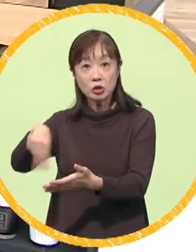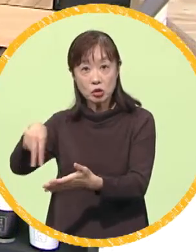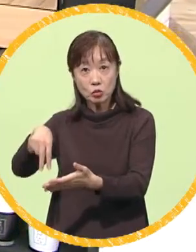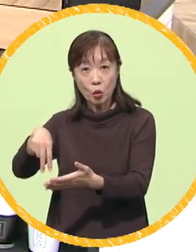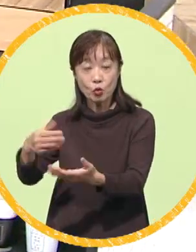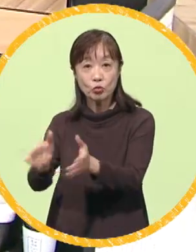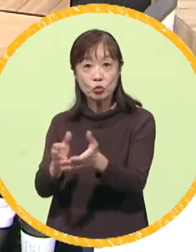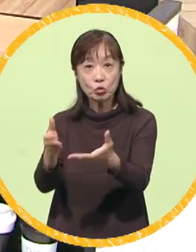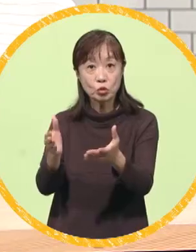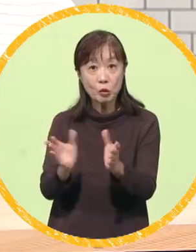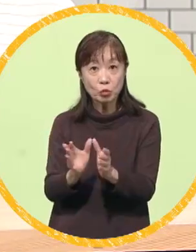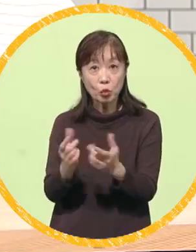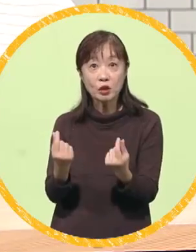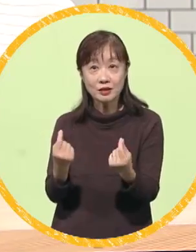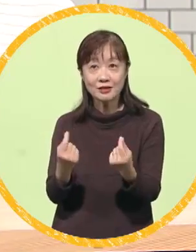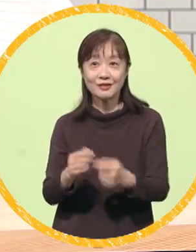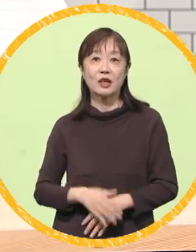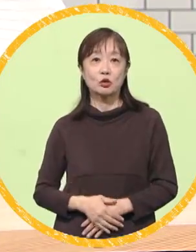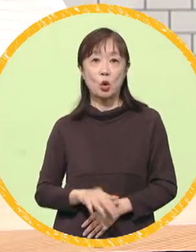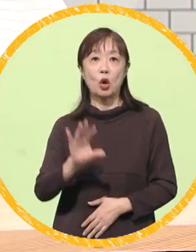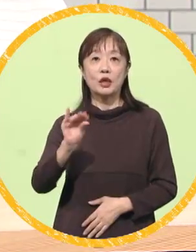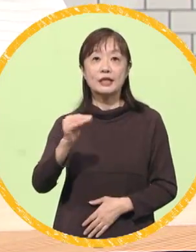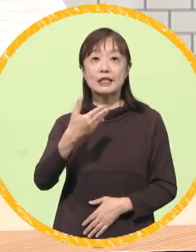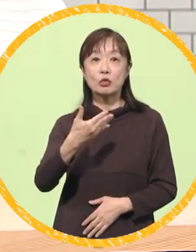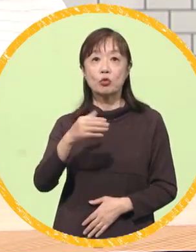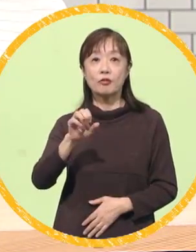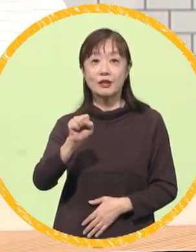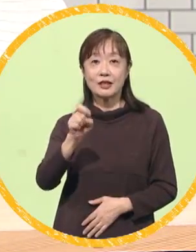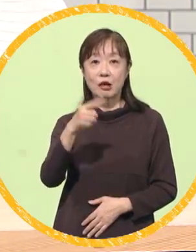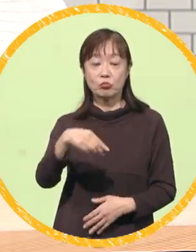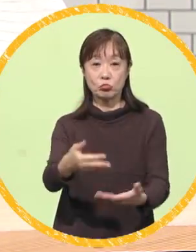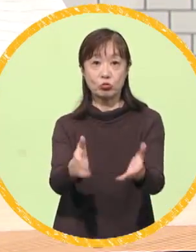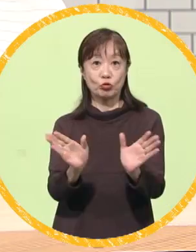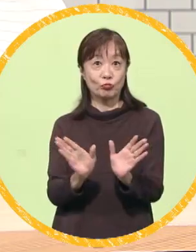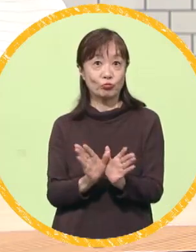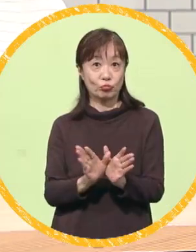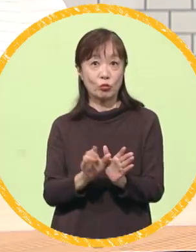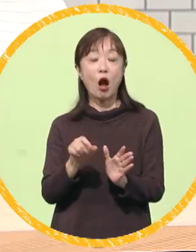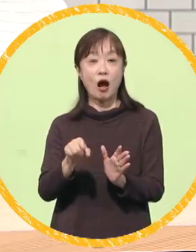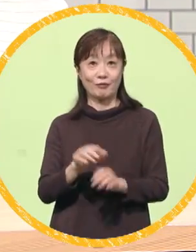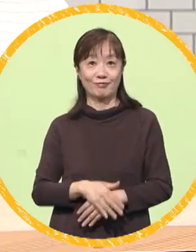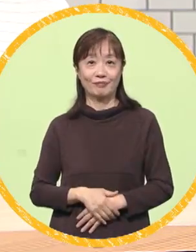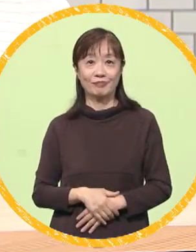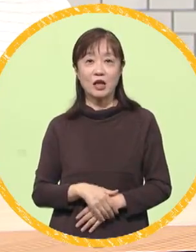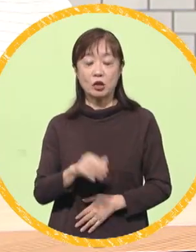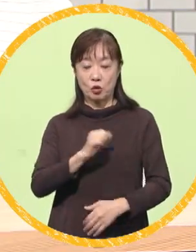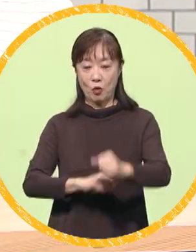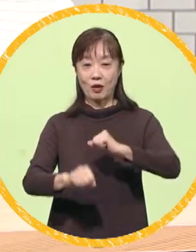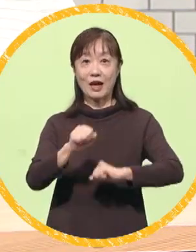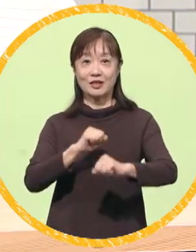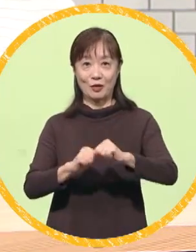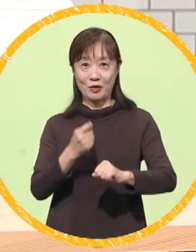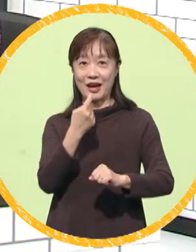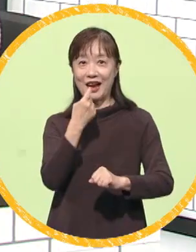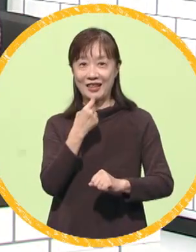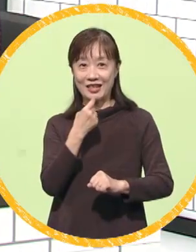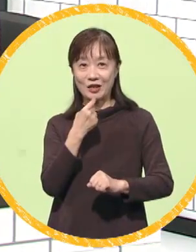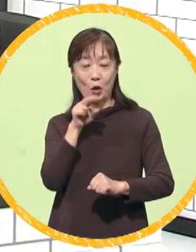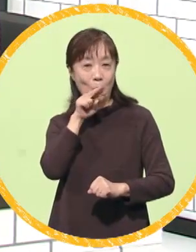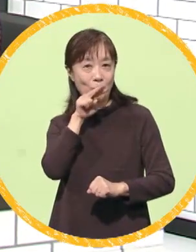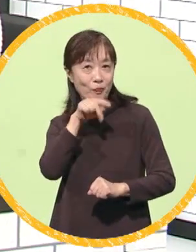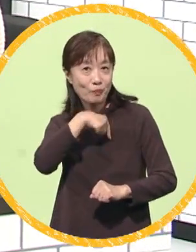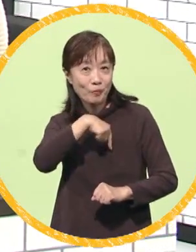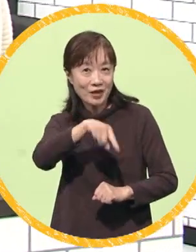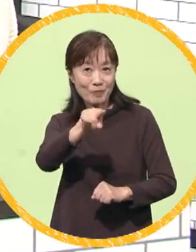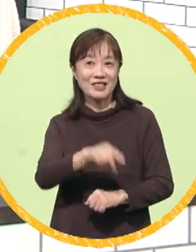の？そうなんですよ、畜産部って言うんですけど、その畜産部の方々がやってる活動に密着してきたので、 畜産部、